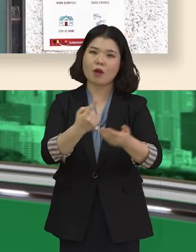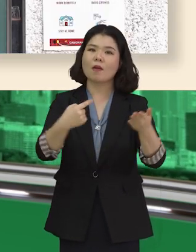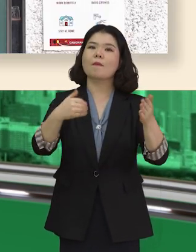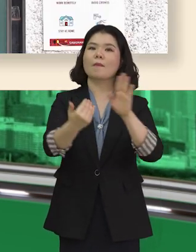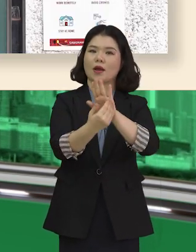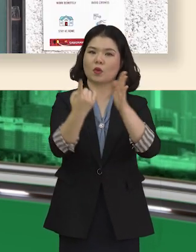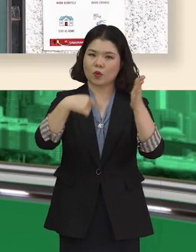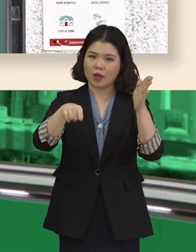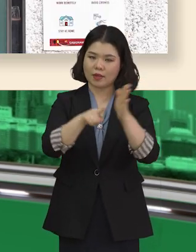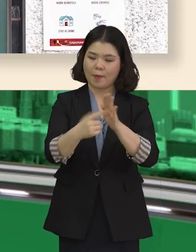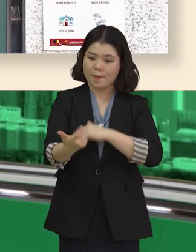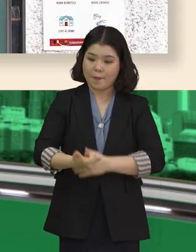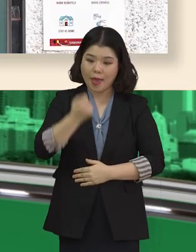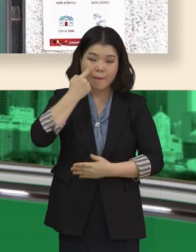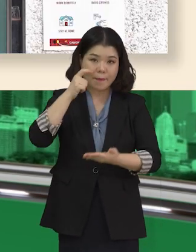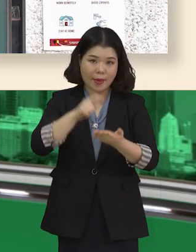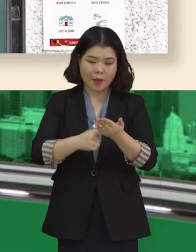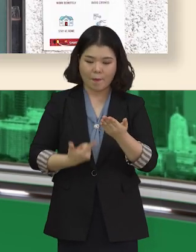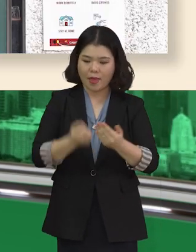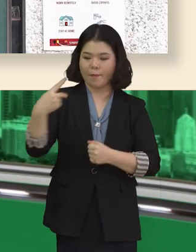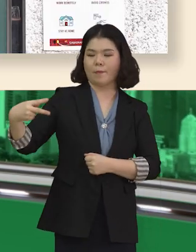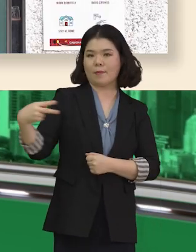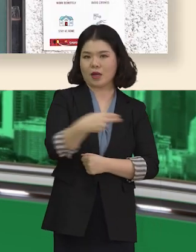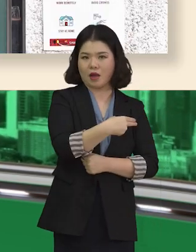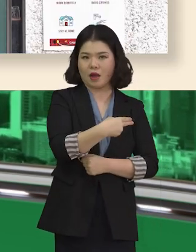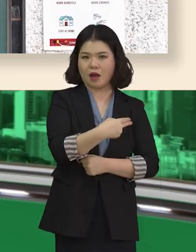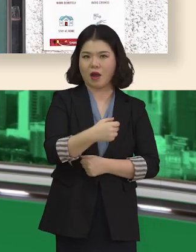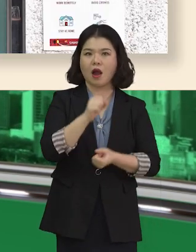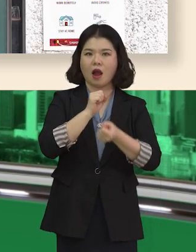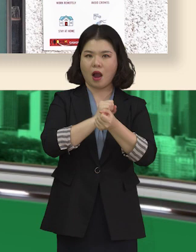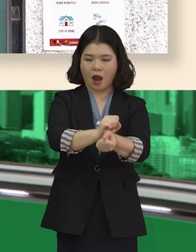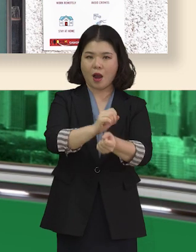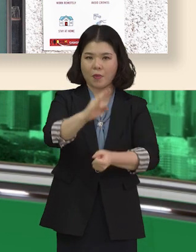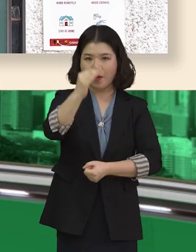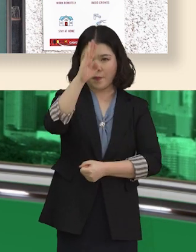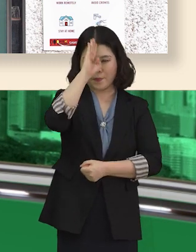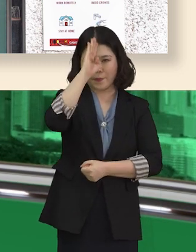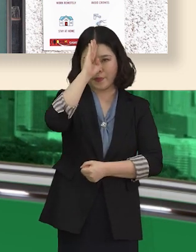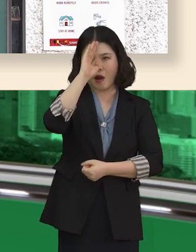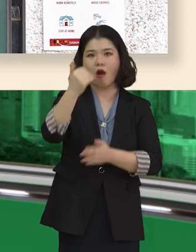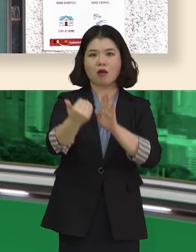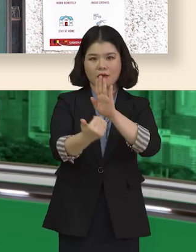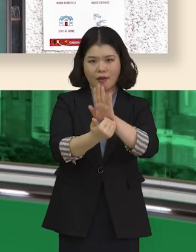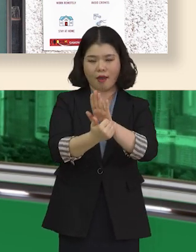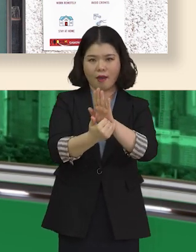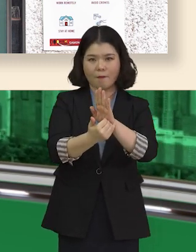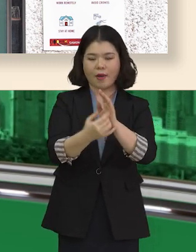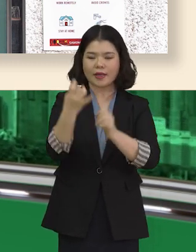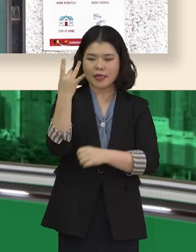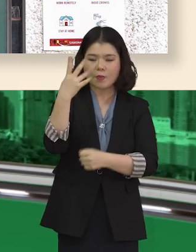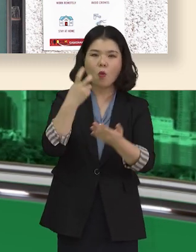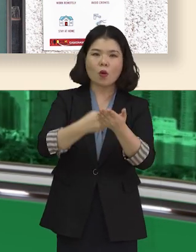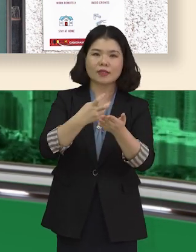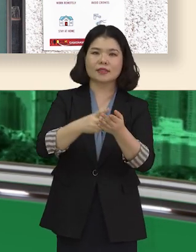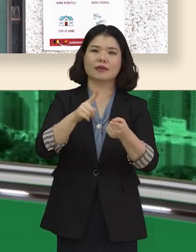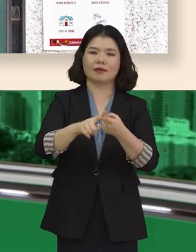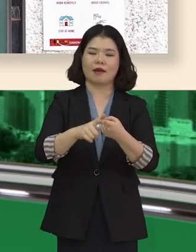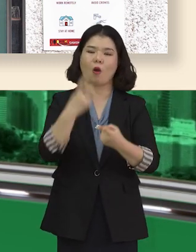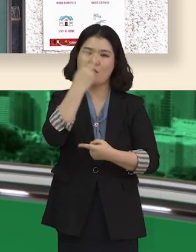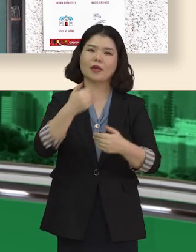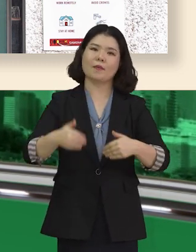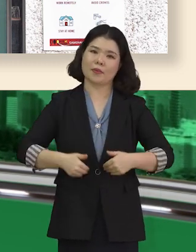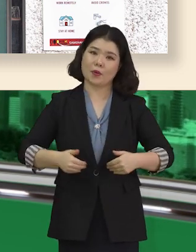위해서는 조기 발견 조기 차단이라는 감염병 대응 원칙에 따른 선제적인 검체 검사가